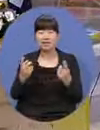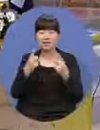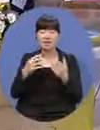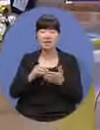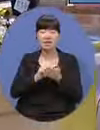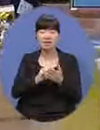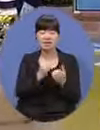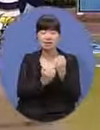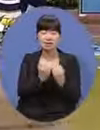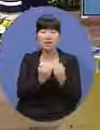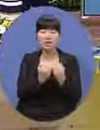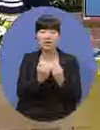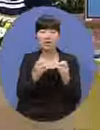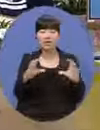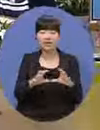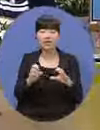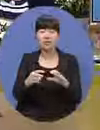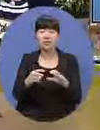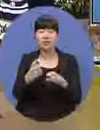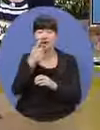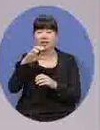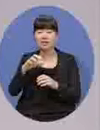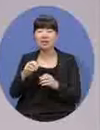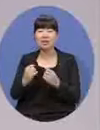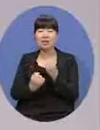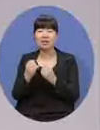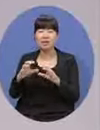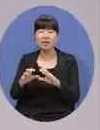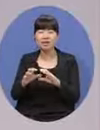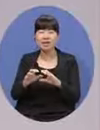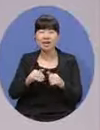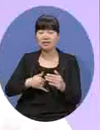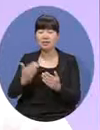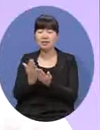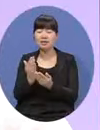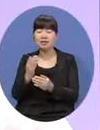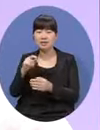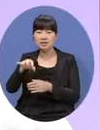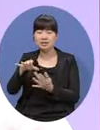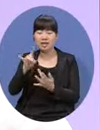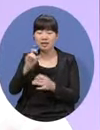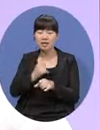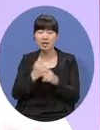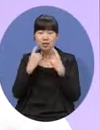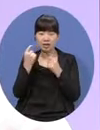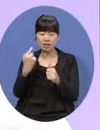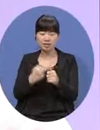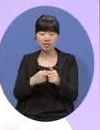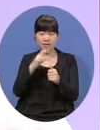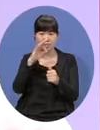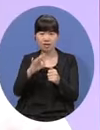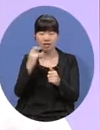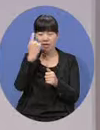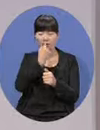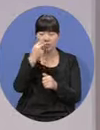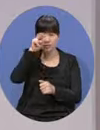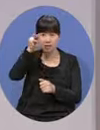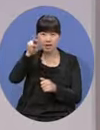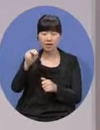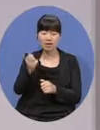학원 설명에는 다가 보는 편이에요 정말 태풍이 불어도 비가 와도 눈보라 쳐도 과외 선생님인 경우에는 이렇게 얼굴을